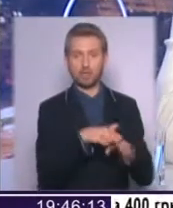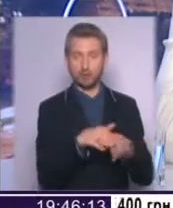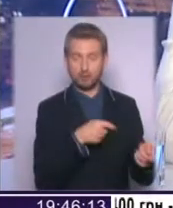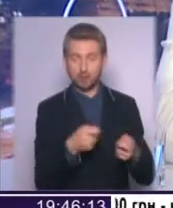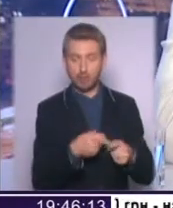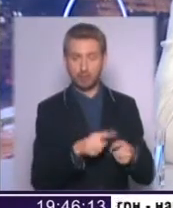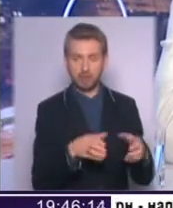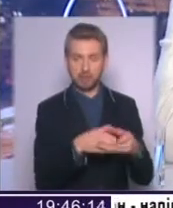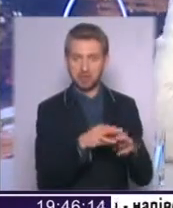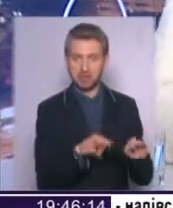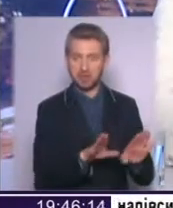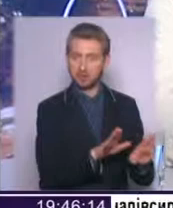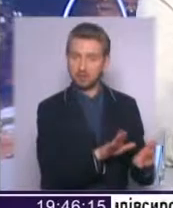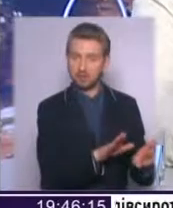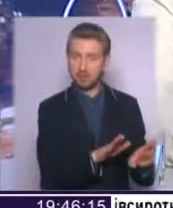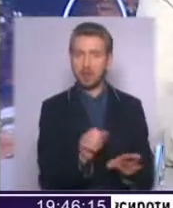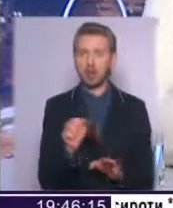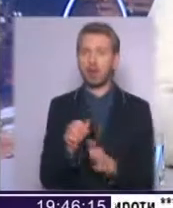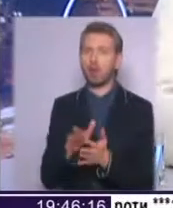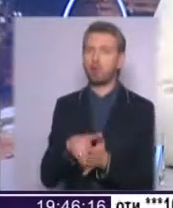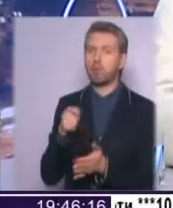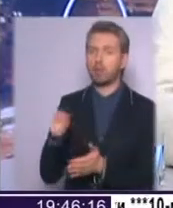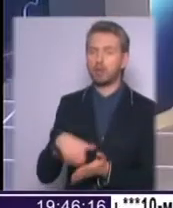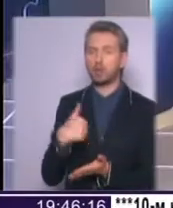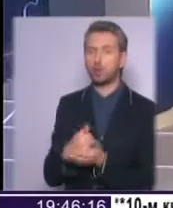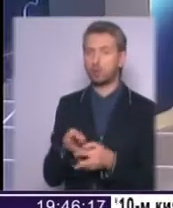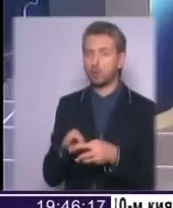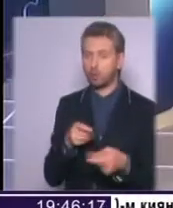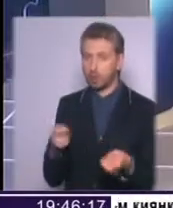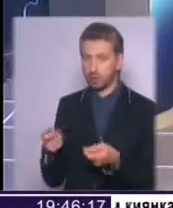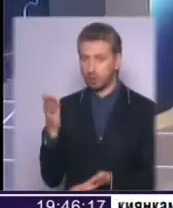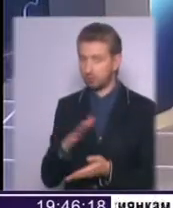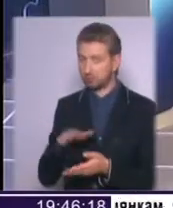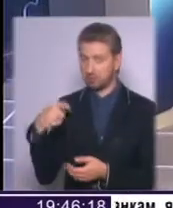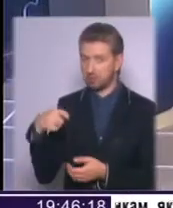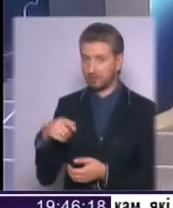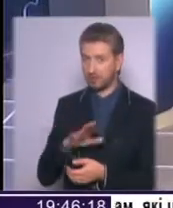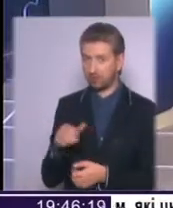зовсім інше. А подання голови уряду хіба не президент робить?